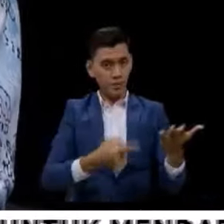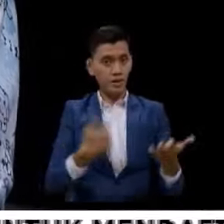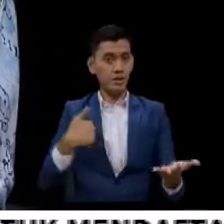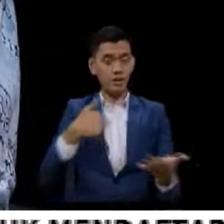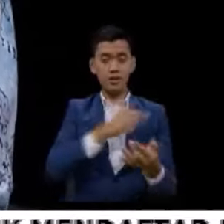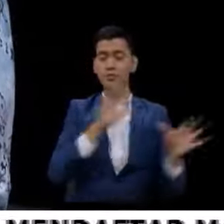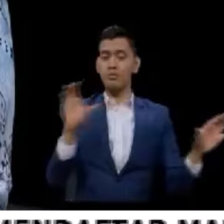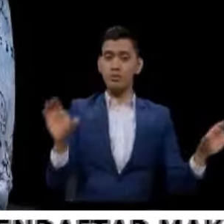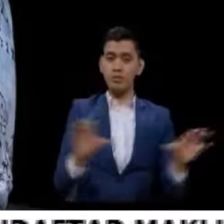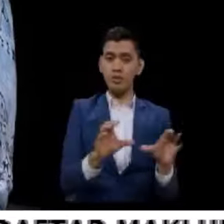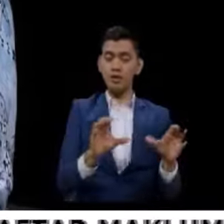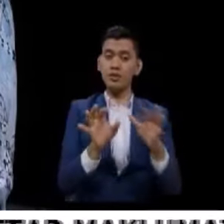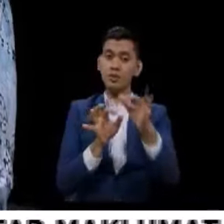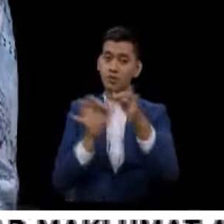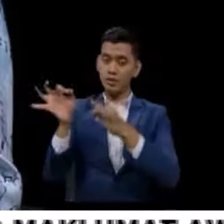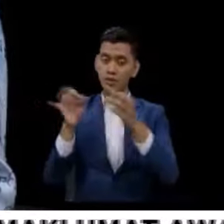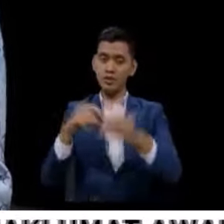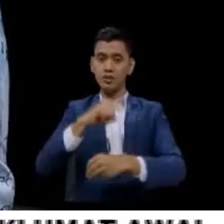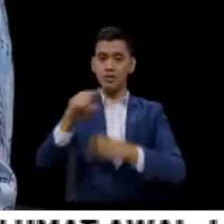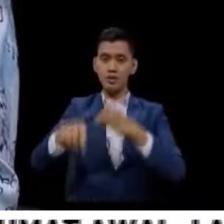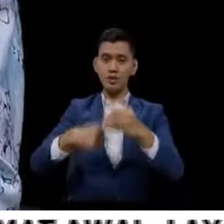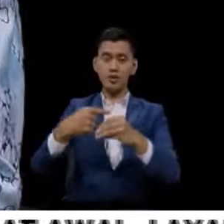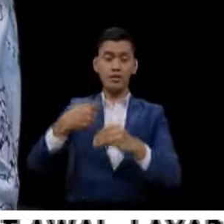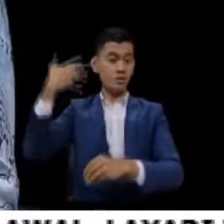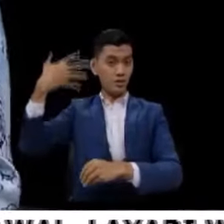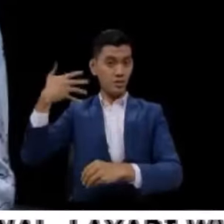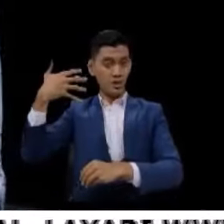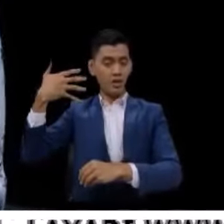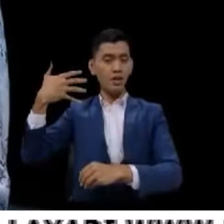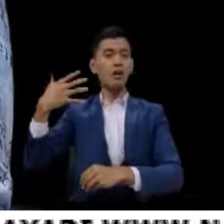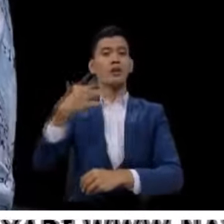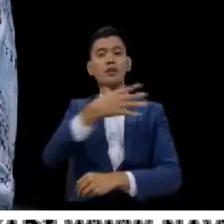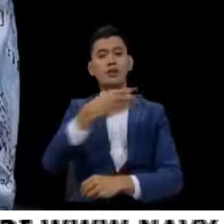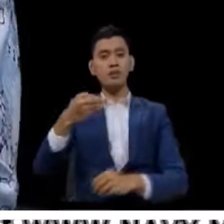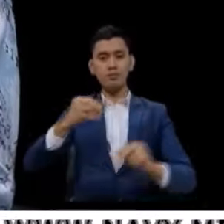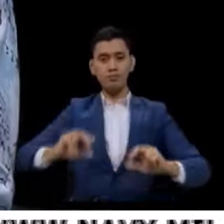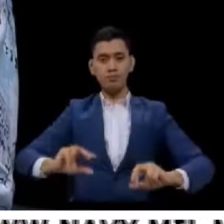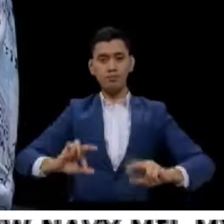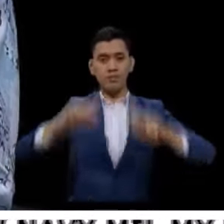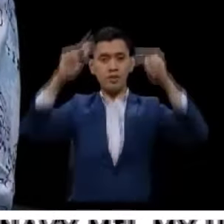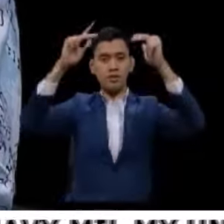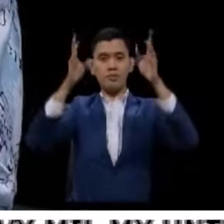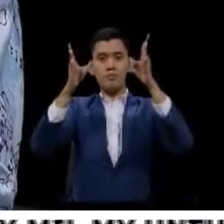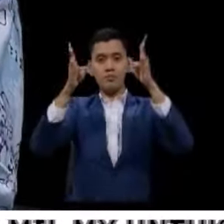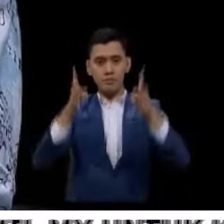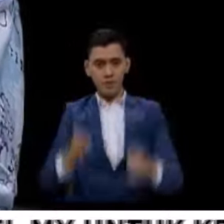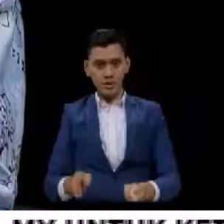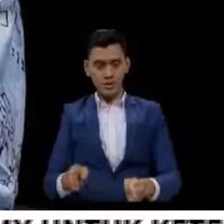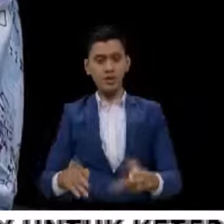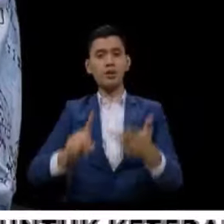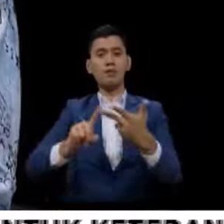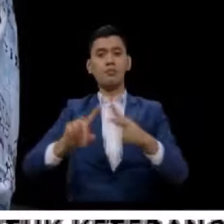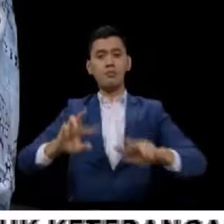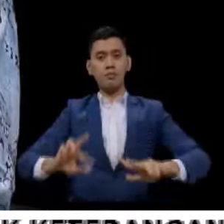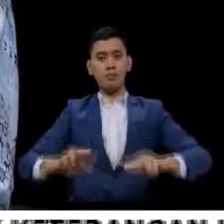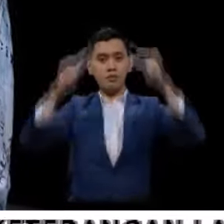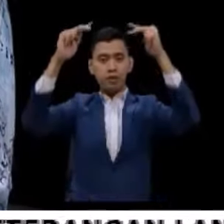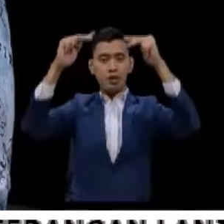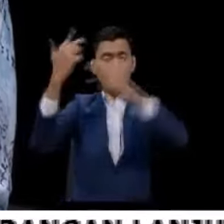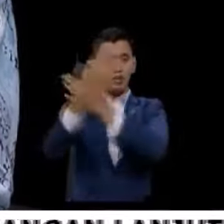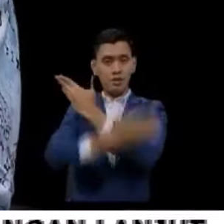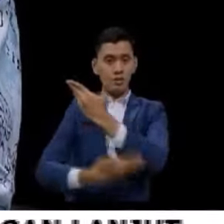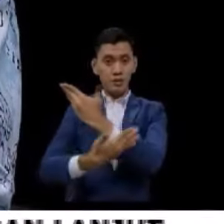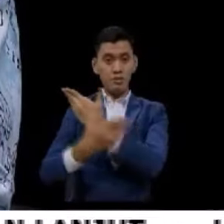kita nak bercakap soal tamadun soal pembinaan bangsa pembinaan negara mesti bermula dengan